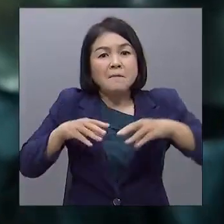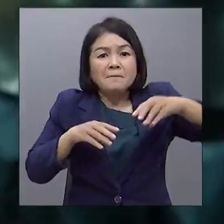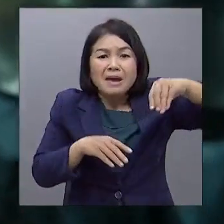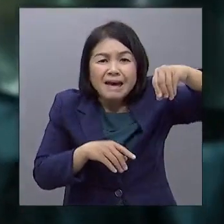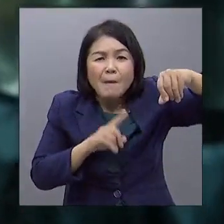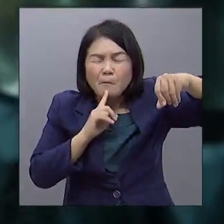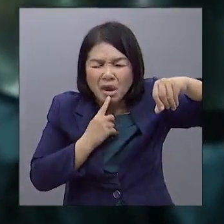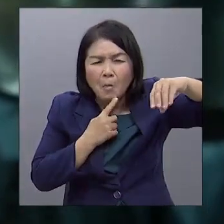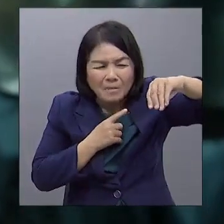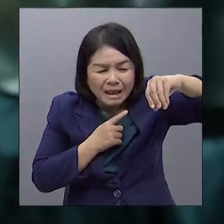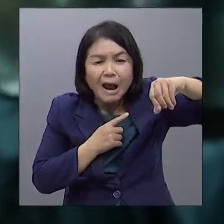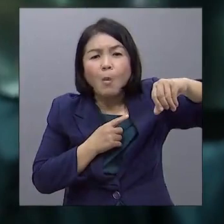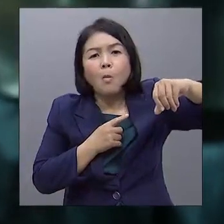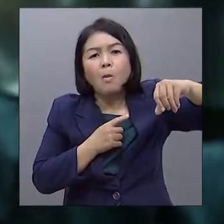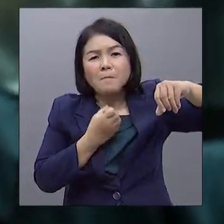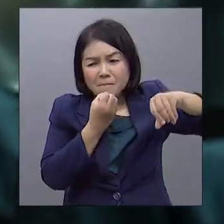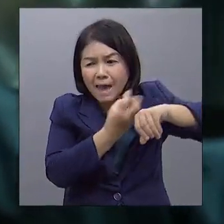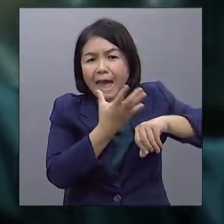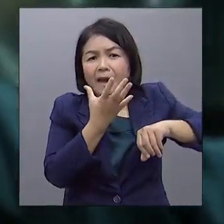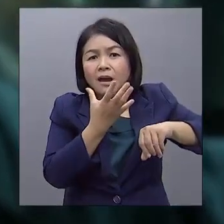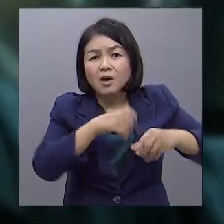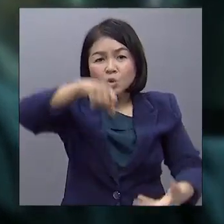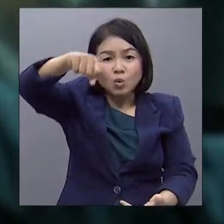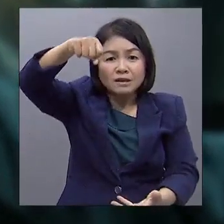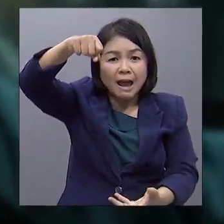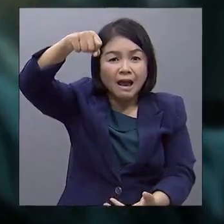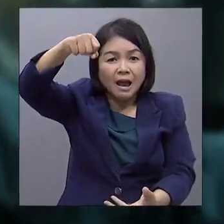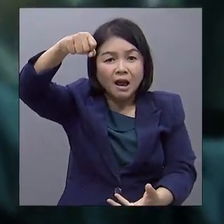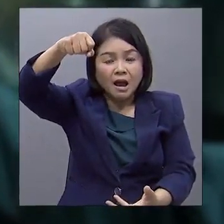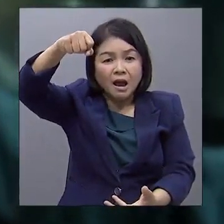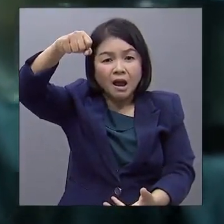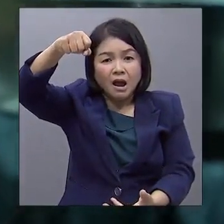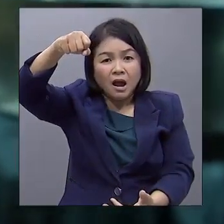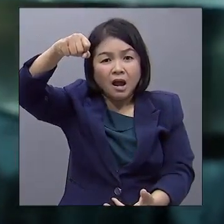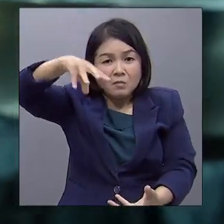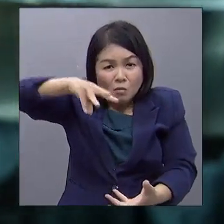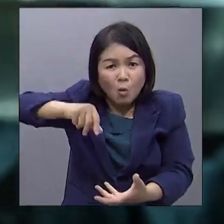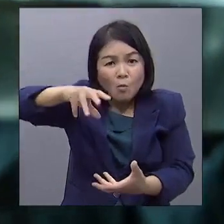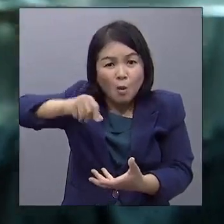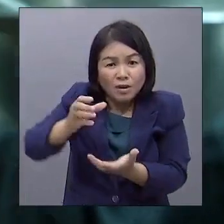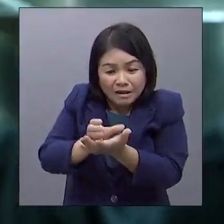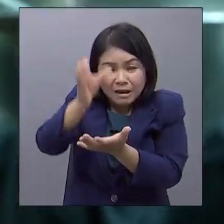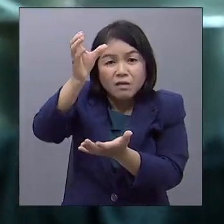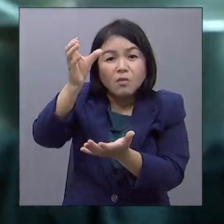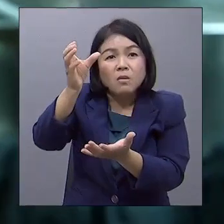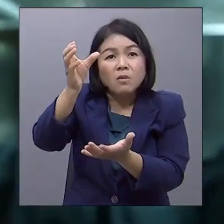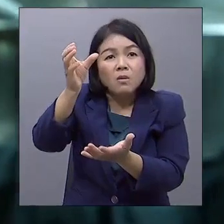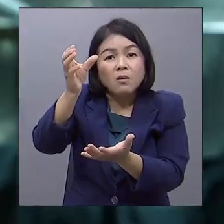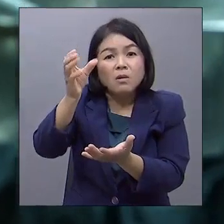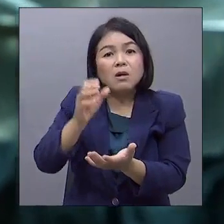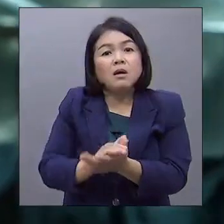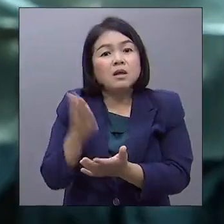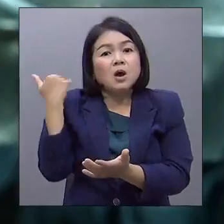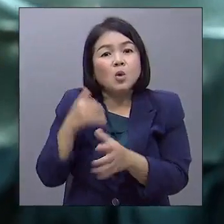มะนาว น้ำก็แพง มะนาวกระสอบนึงที่ขันได้ขวดละ100เดี๋ยวนี ้ ครับแต่ขวด